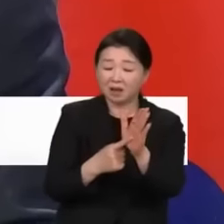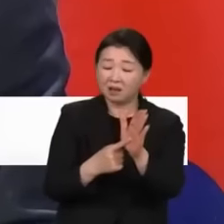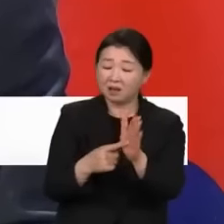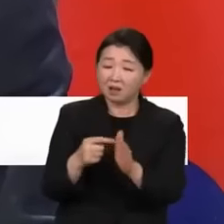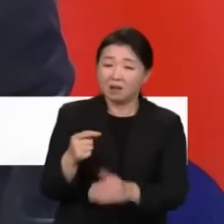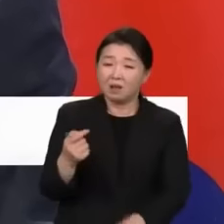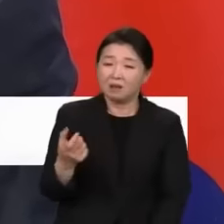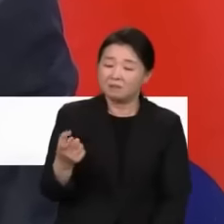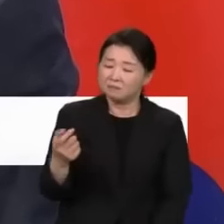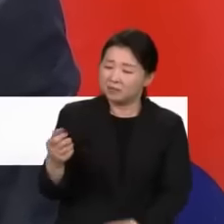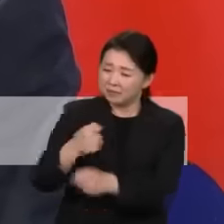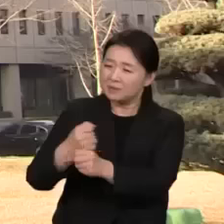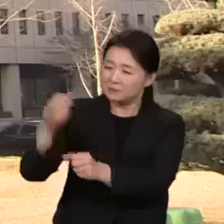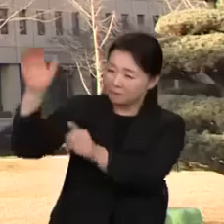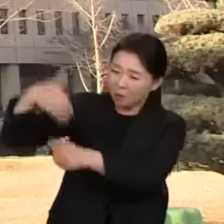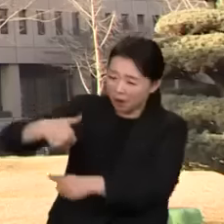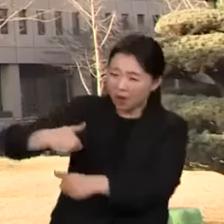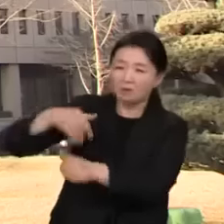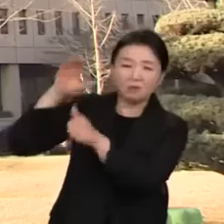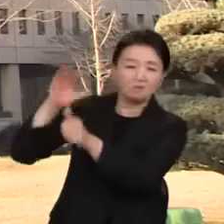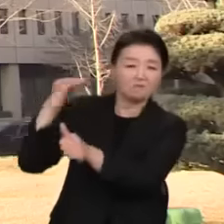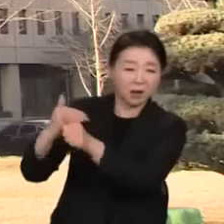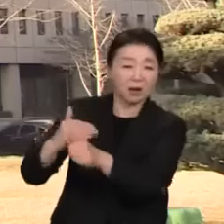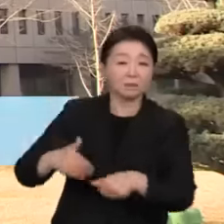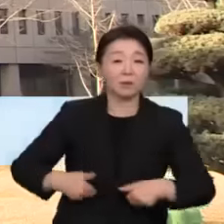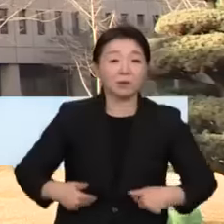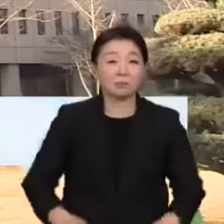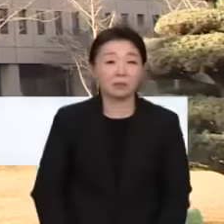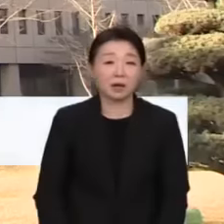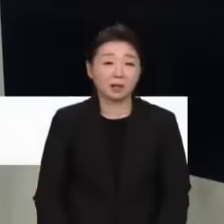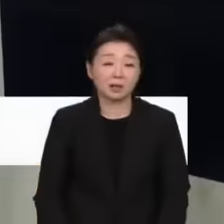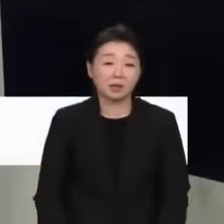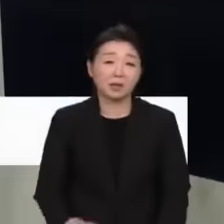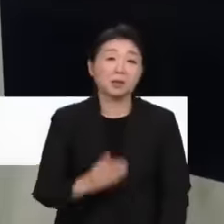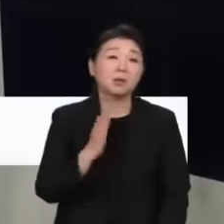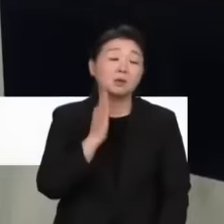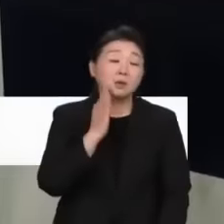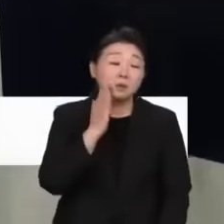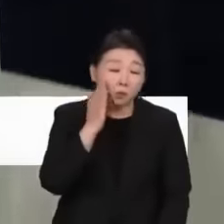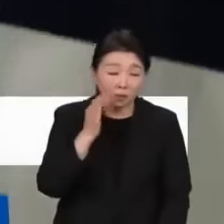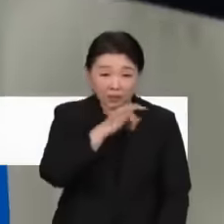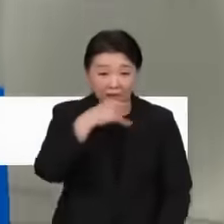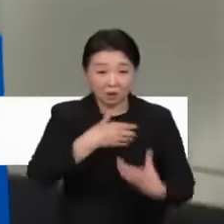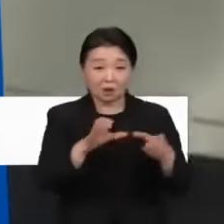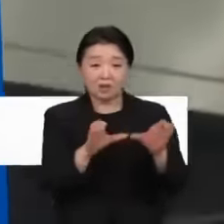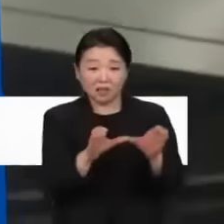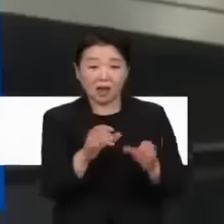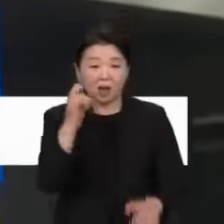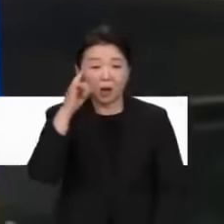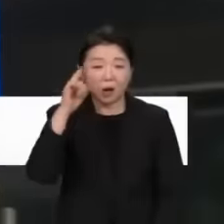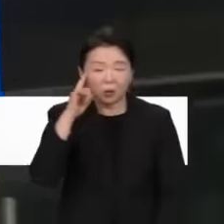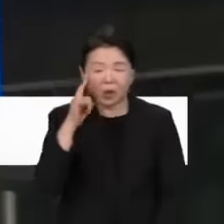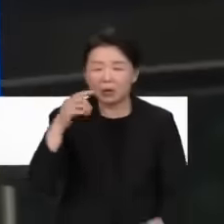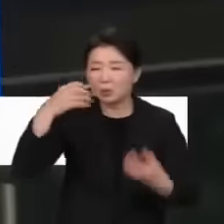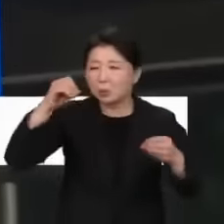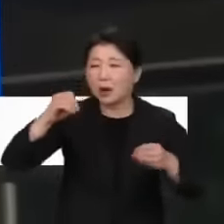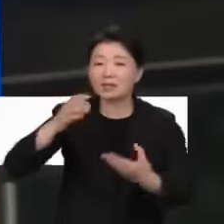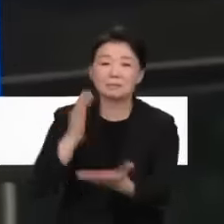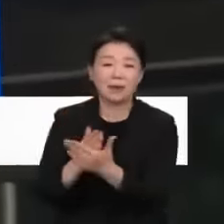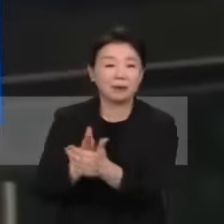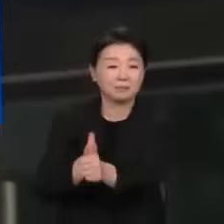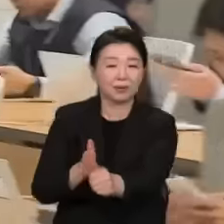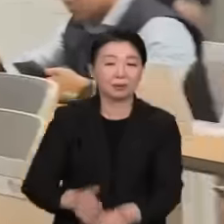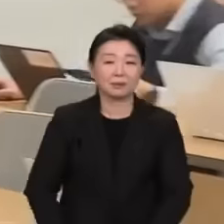해임과 처벌을 압박했습니다. 녹색정의당도 공수처 출석에 쇼만 연출하려는 면피용이 아니길 바란다고